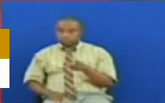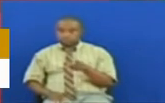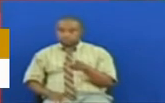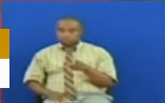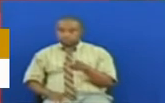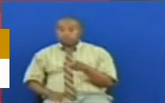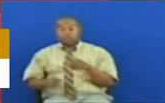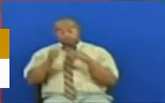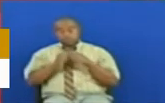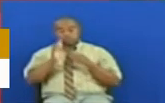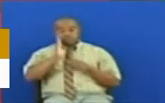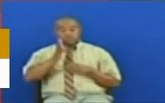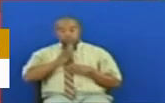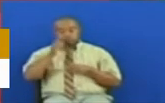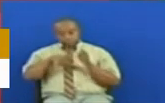tuwe na vijana wetu.